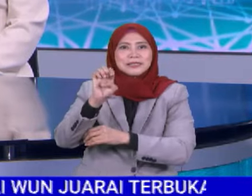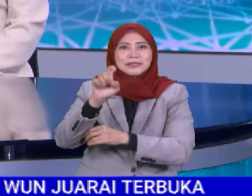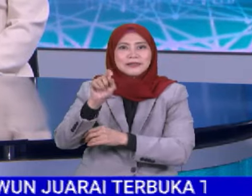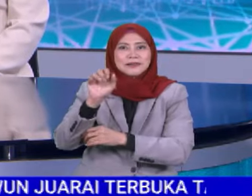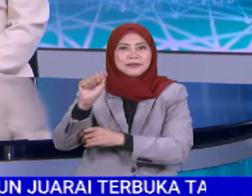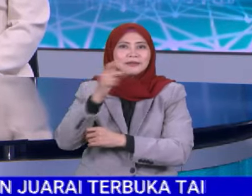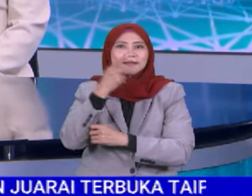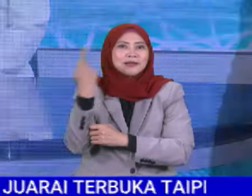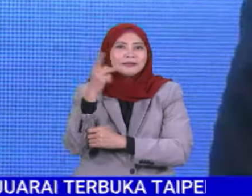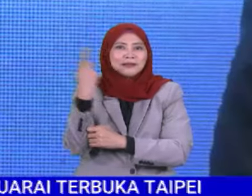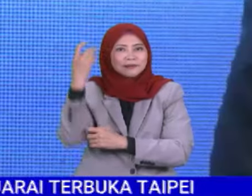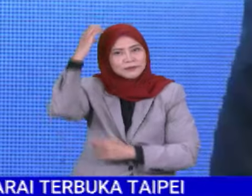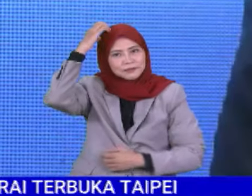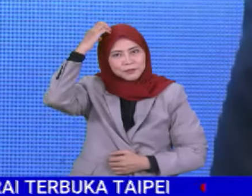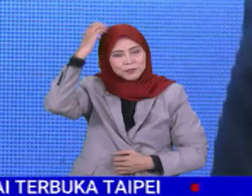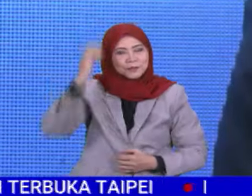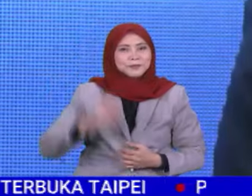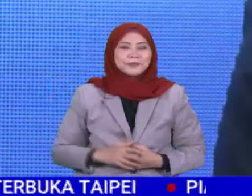Selangor.